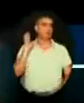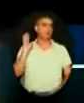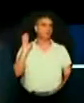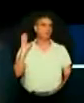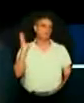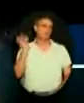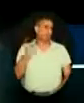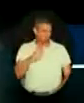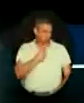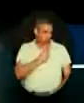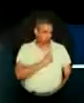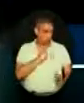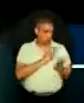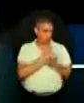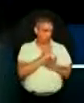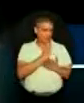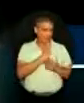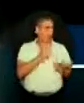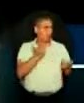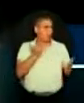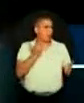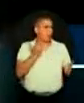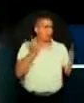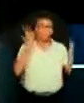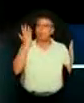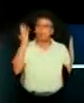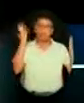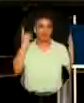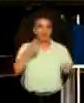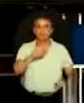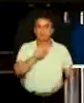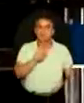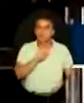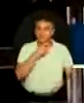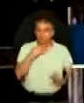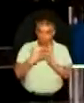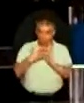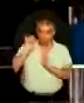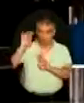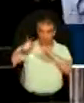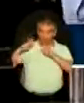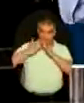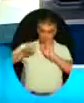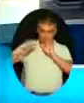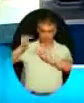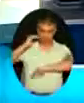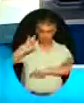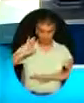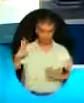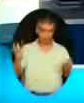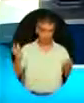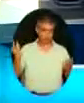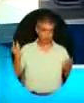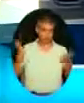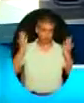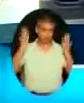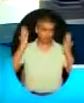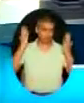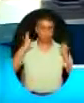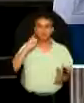לבדים. למה מסתגים? מה פחד? זה לא פחד. אסור לבקר את דוד המשפט העליון. יש לבקר, אבל לא לומר.